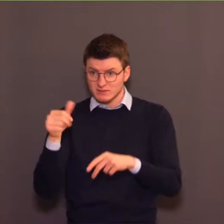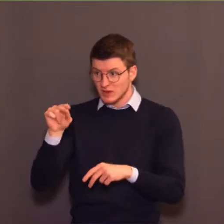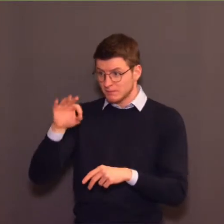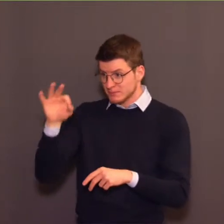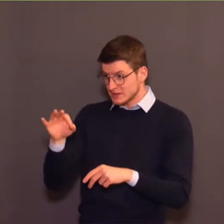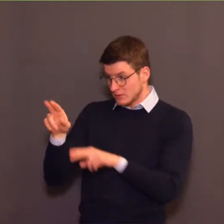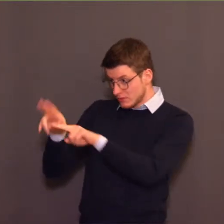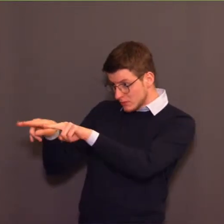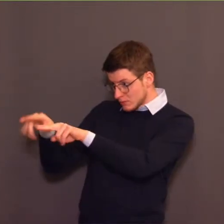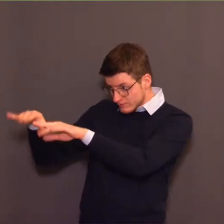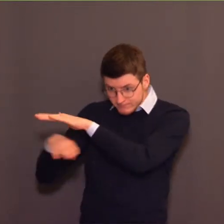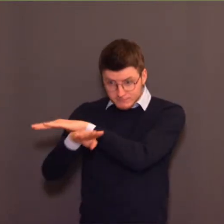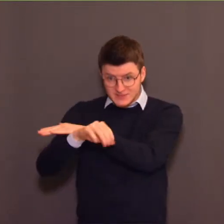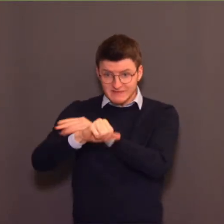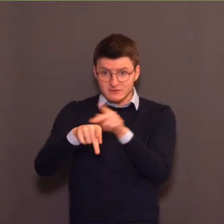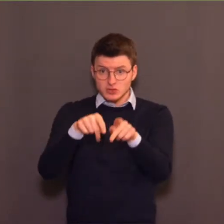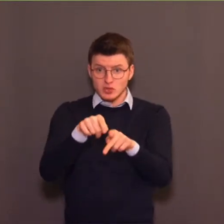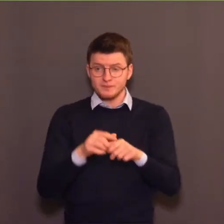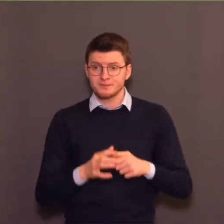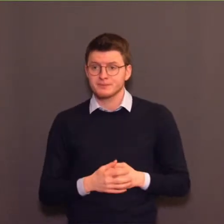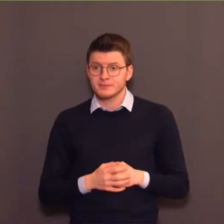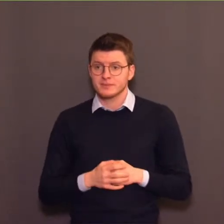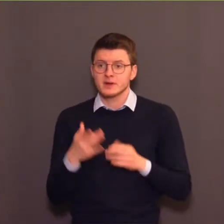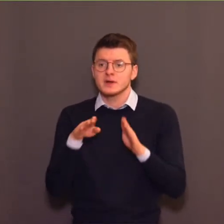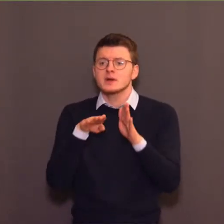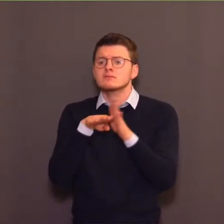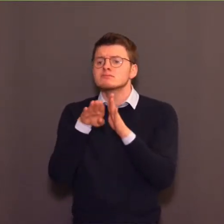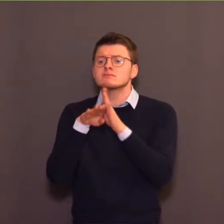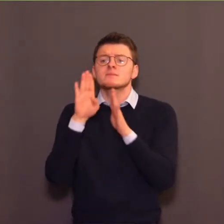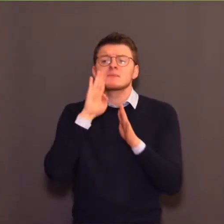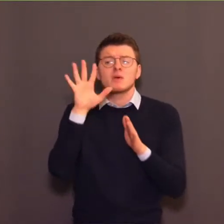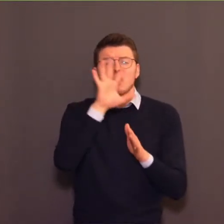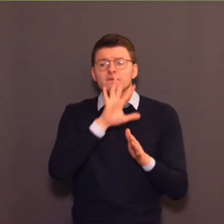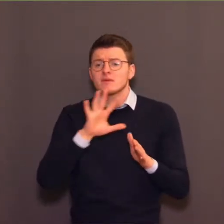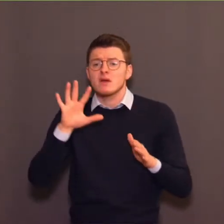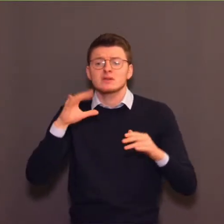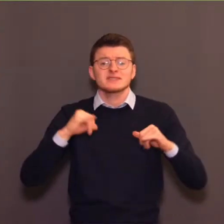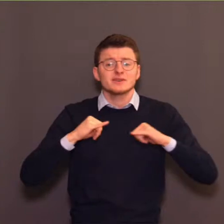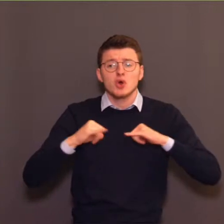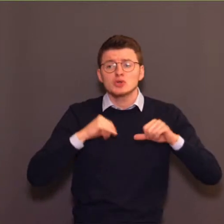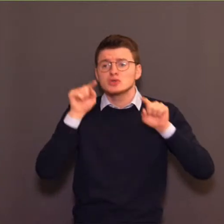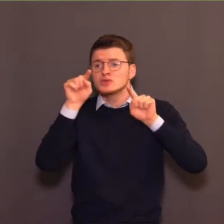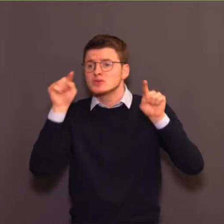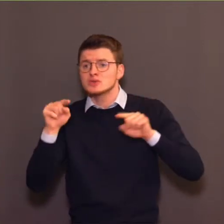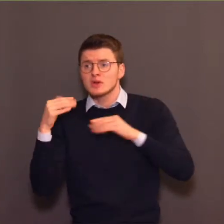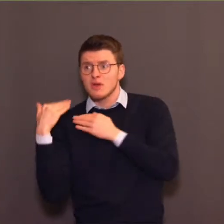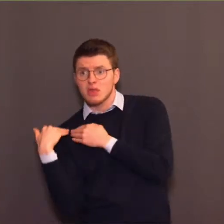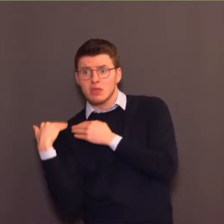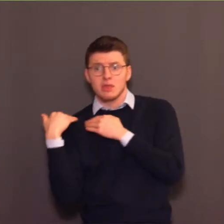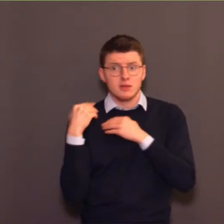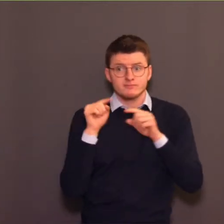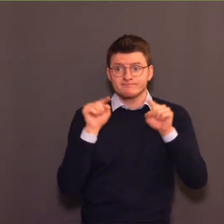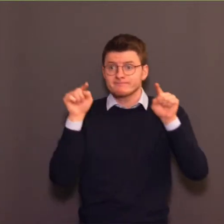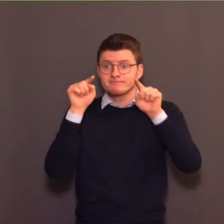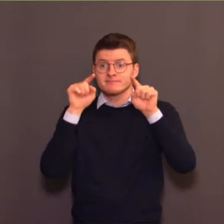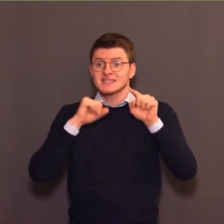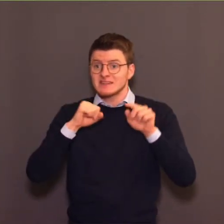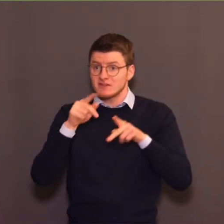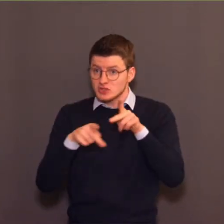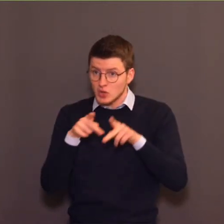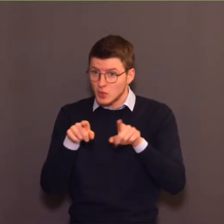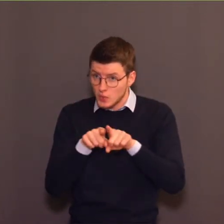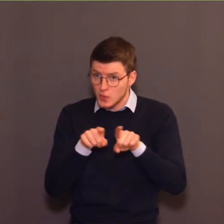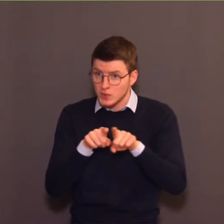We zien de toenames in de ziekenhuisbezetting over het hele land, maar de bezetting op intensieve zorgen is het hoogste